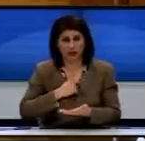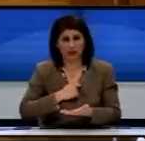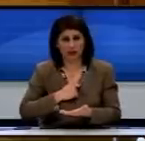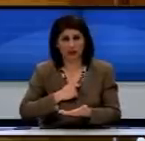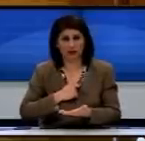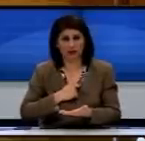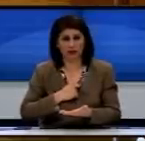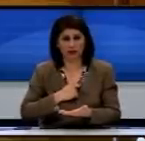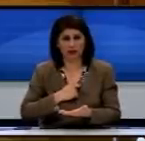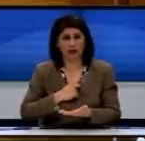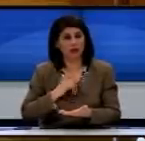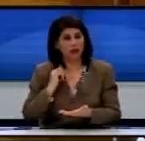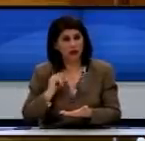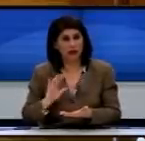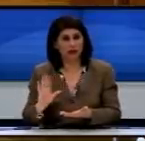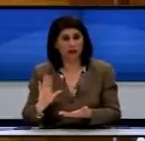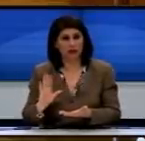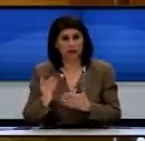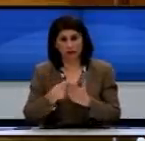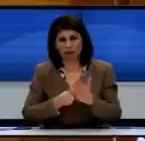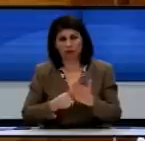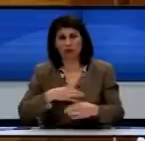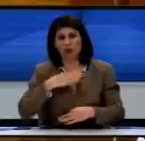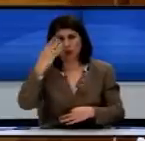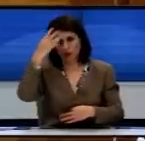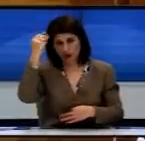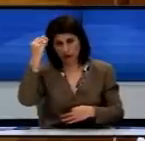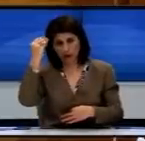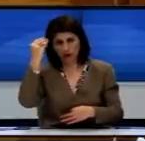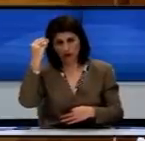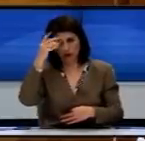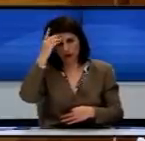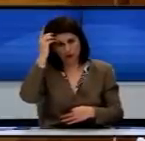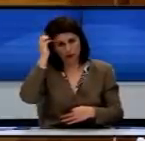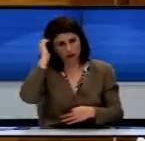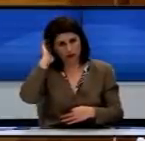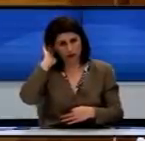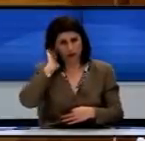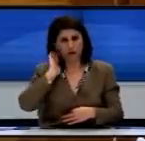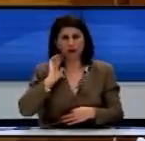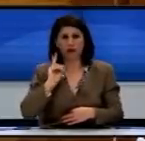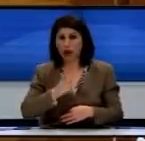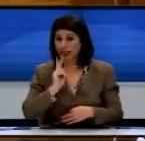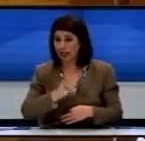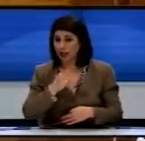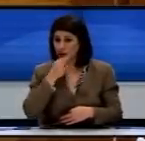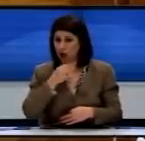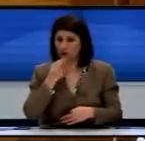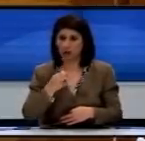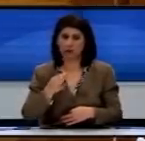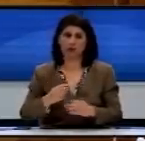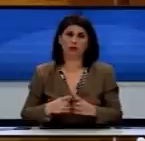μου θυμίζετε όλο ένα και περισσότερο τον κύριο Τσίπρα ως προς τον καταγγελτικό σας λόγο. Λυπάμαι,